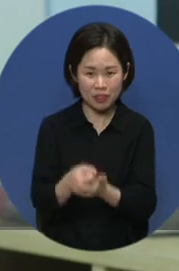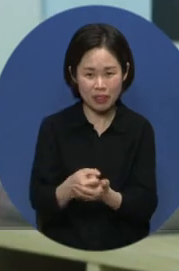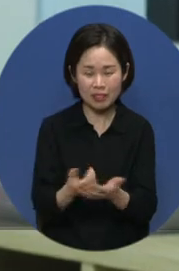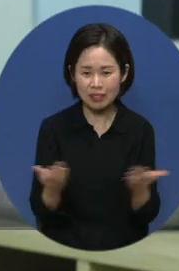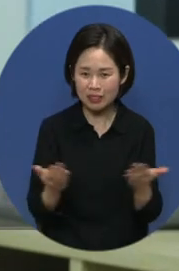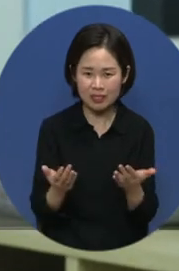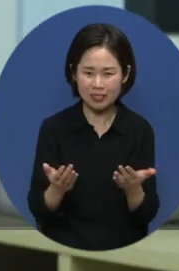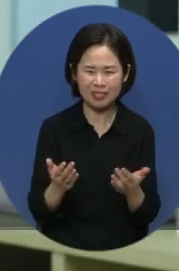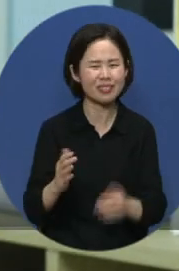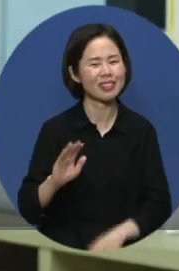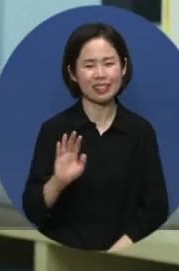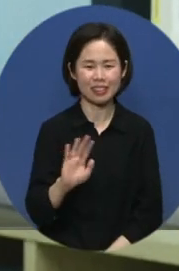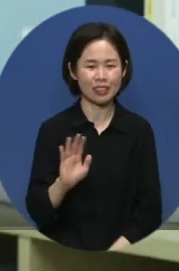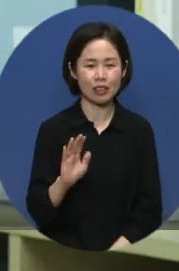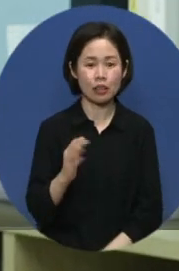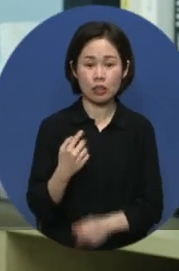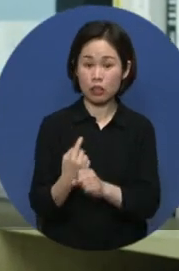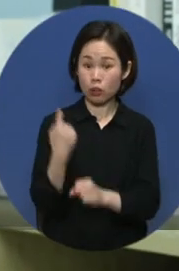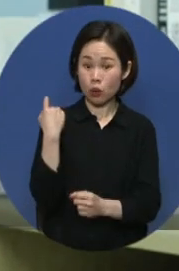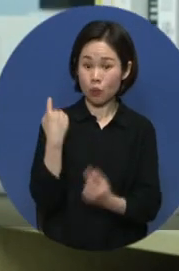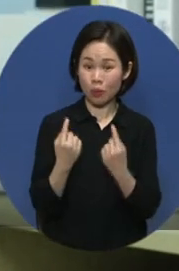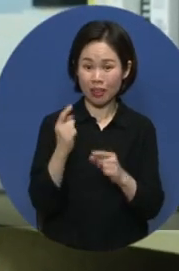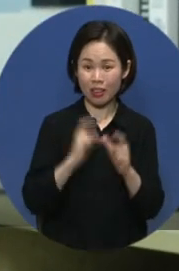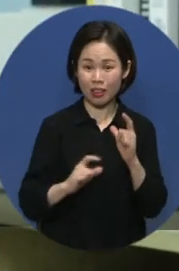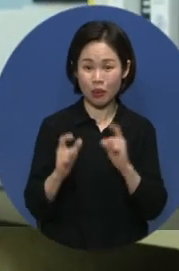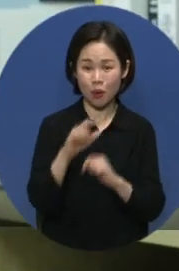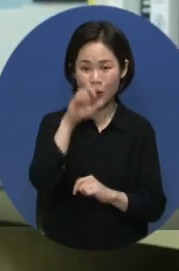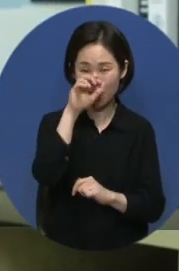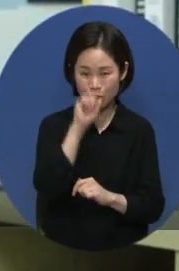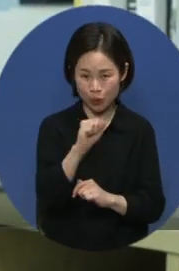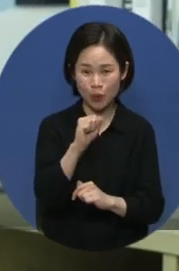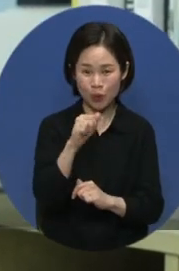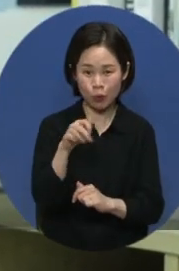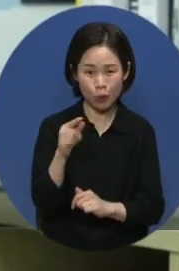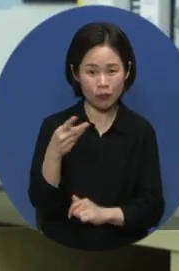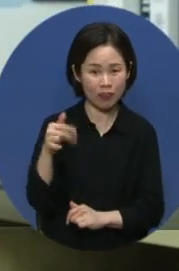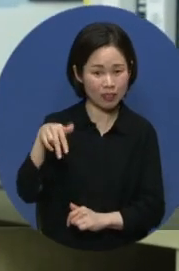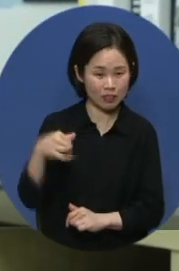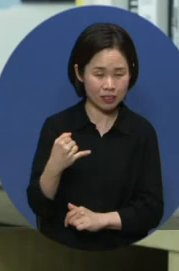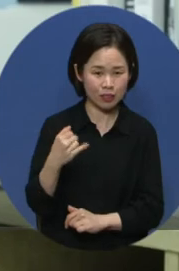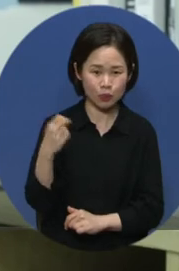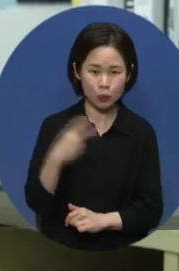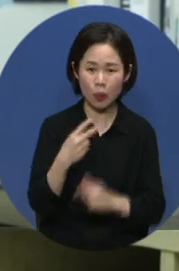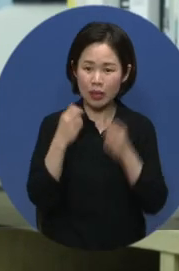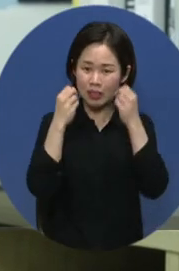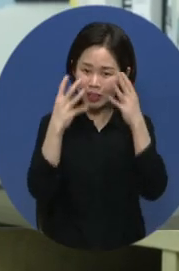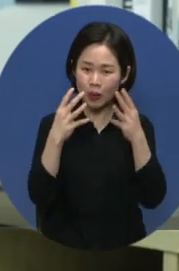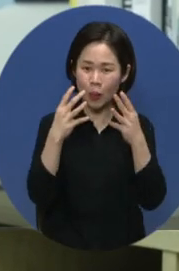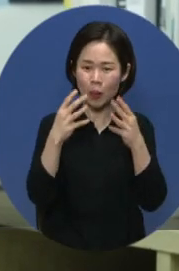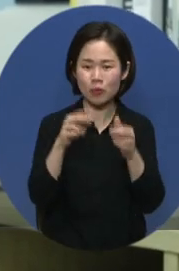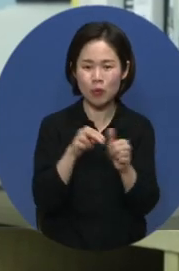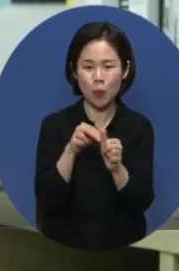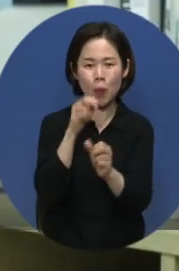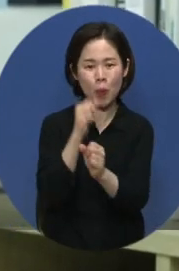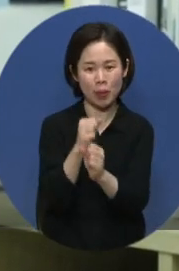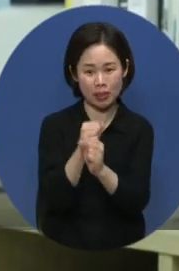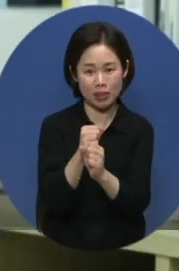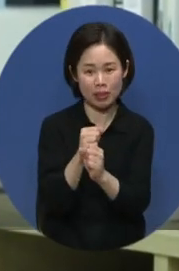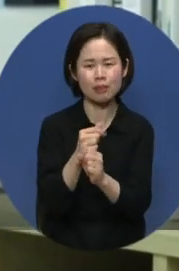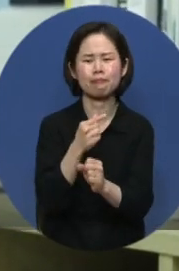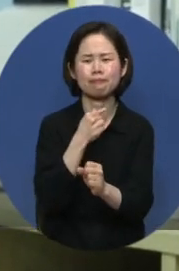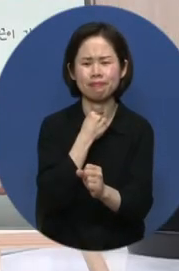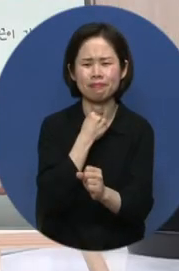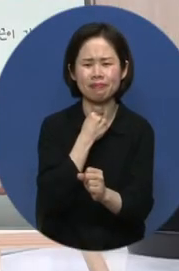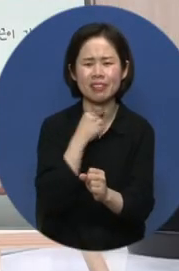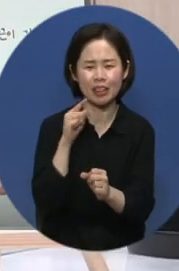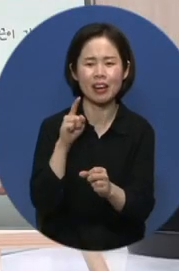않거든요. 근데 작년보다 조금 더 나은 콘텐츠, 작년과 조금 더 새로운 콘텐츠를 만들고자 하는 목표는 매년 가지고